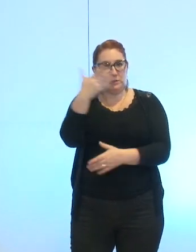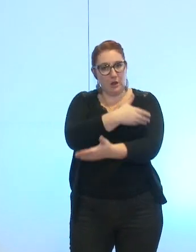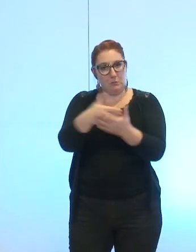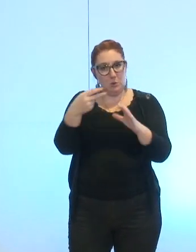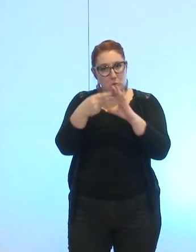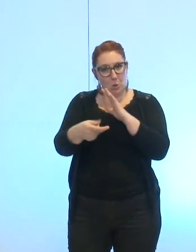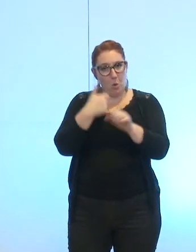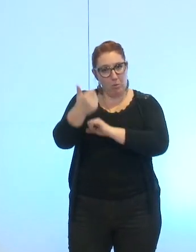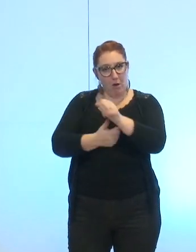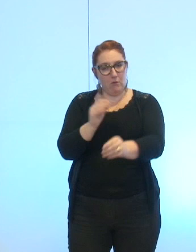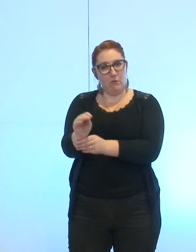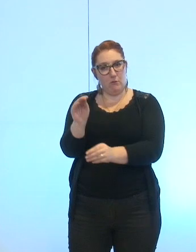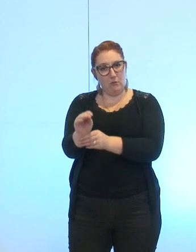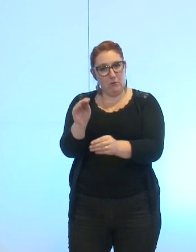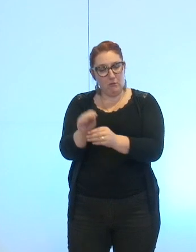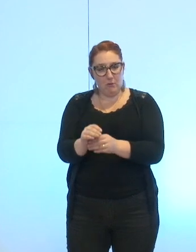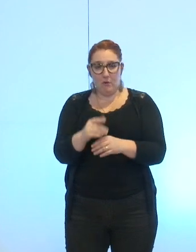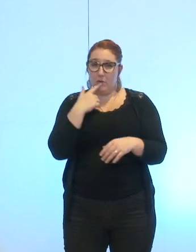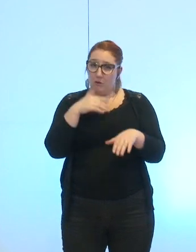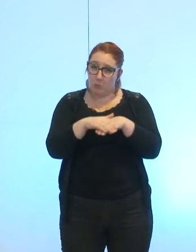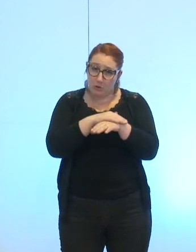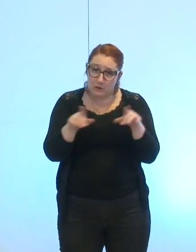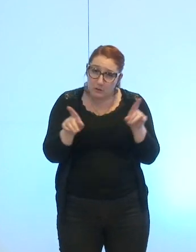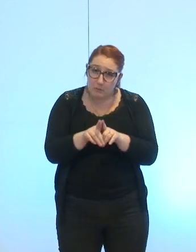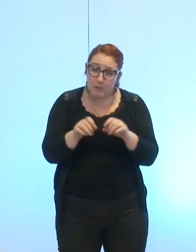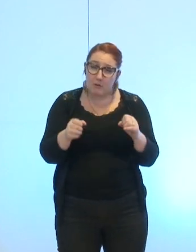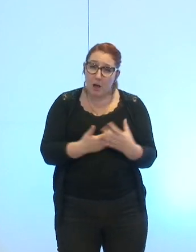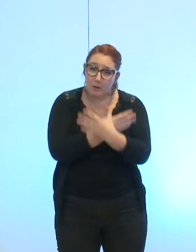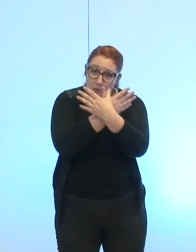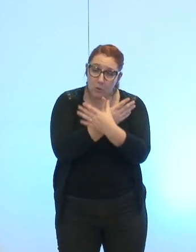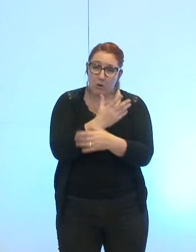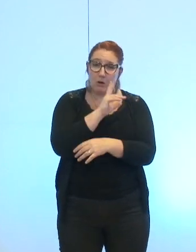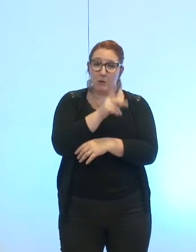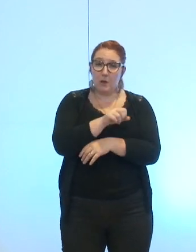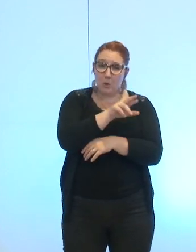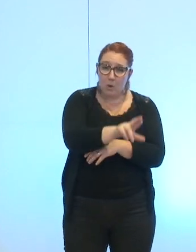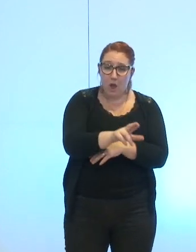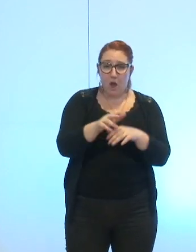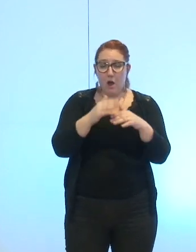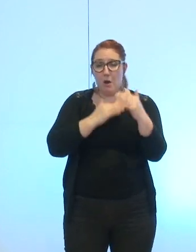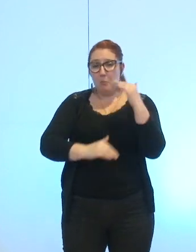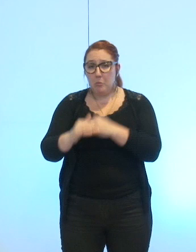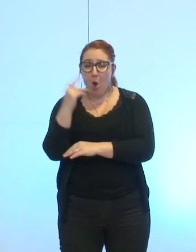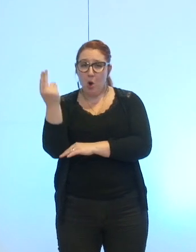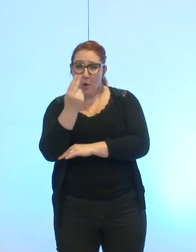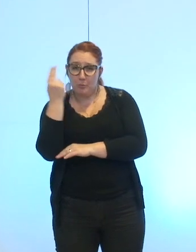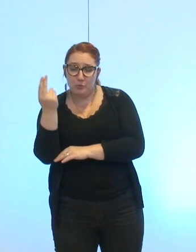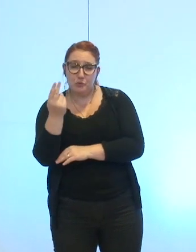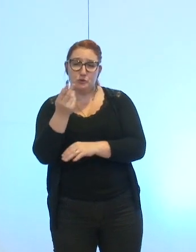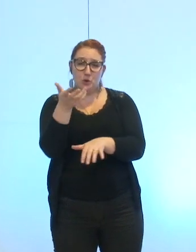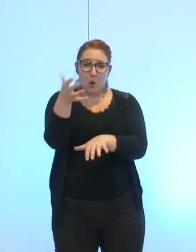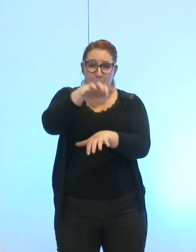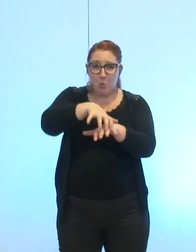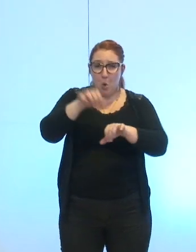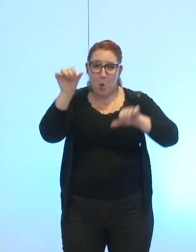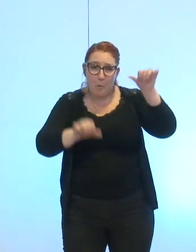les mêmes politiques que la Métro CPE plan Campus pôle de compétitivité faisant supporter